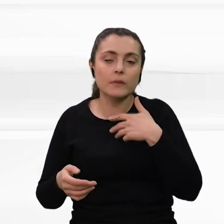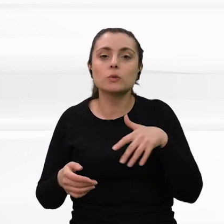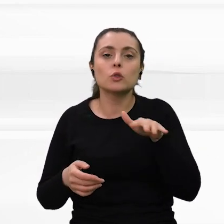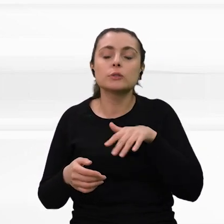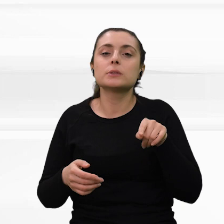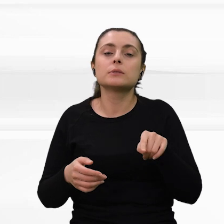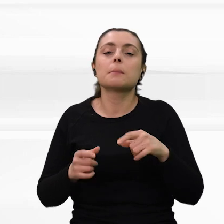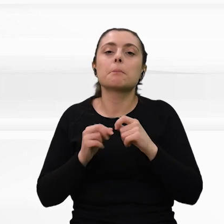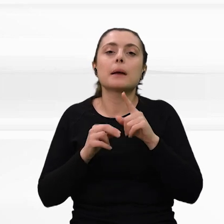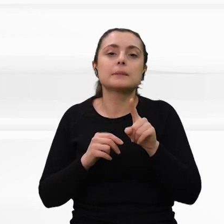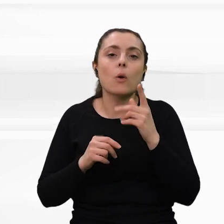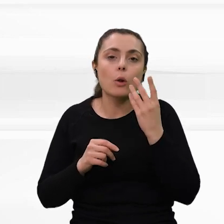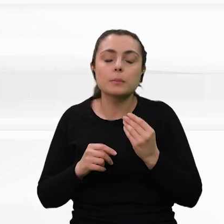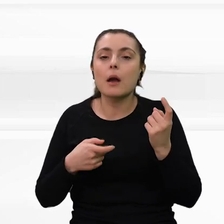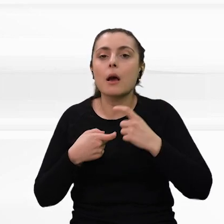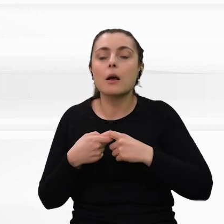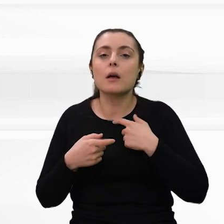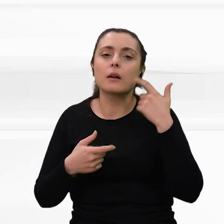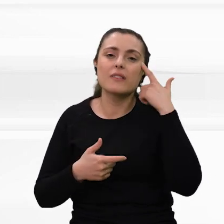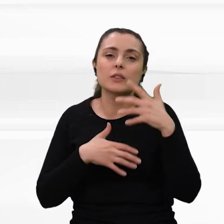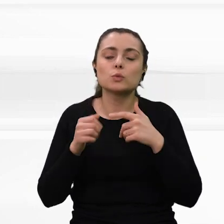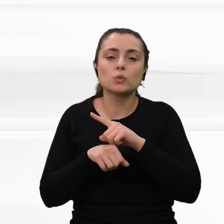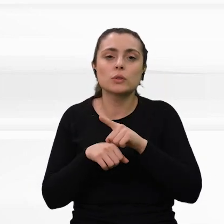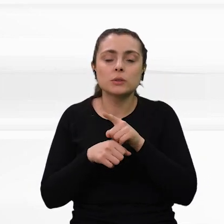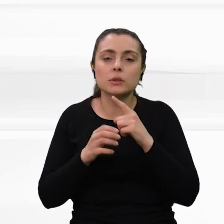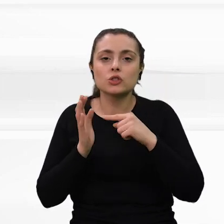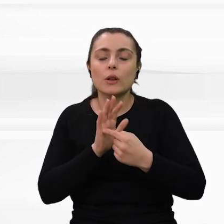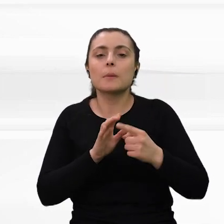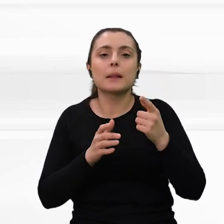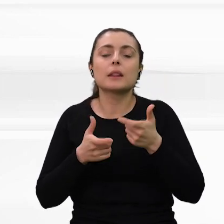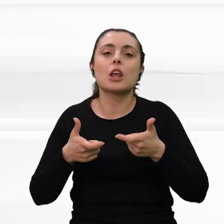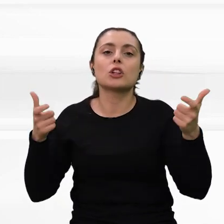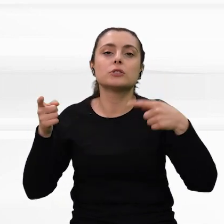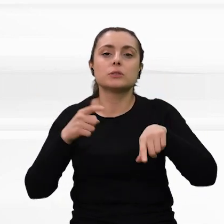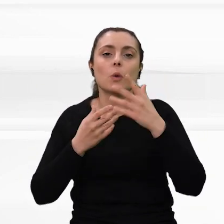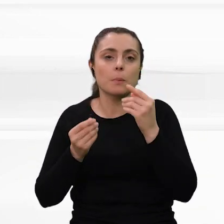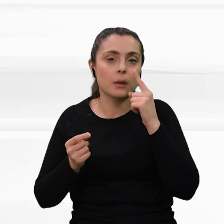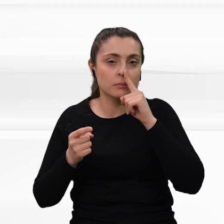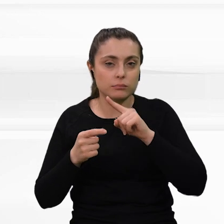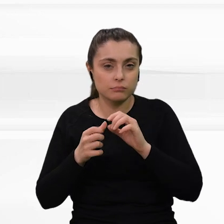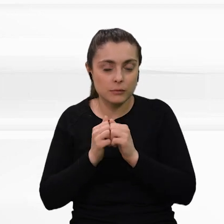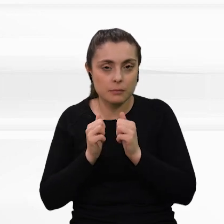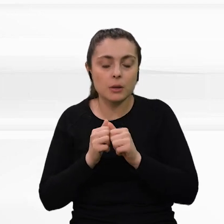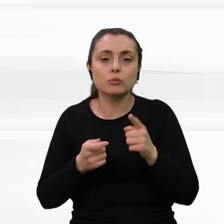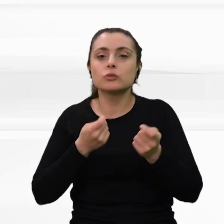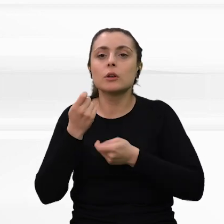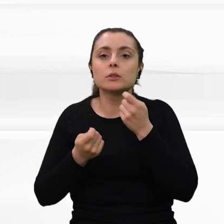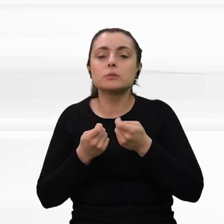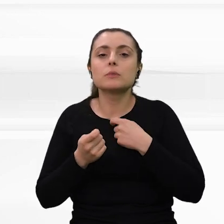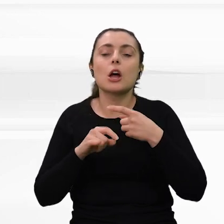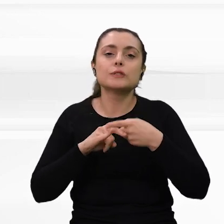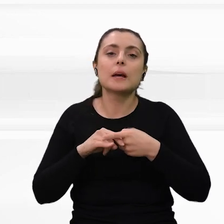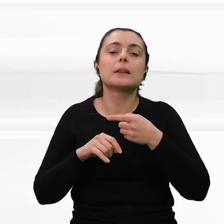edebiyatında ve sosyolojisinde batılılaşma olgusunu ilişkin karmaşık süreçleri işaret eden geniş Bir literatür mevcut olmakla birlikte bu